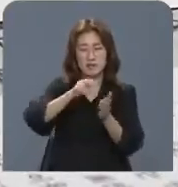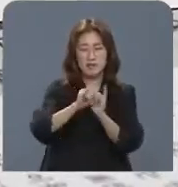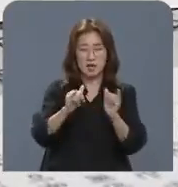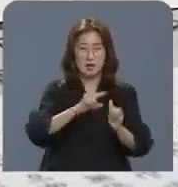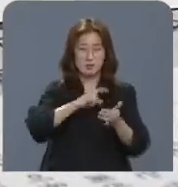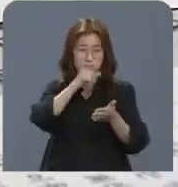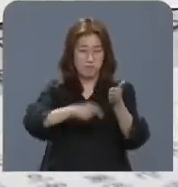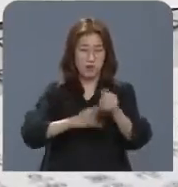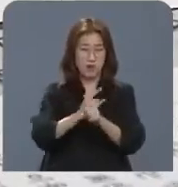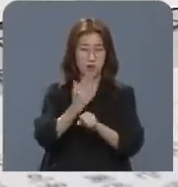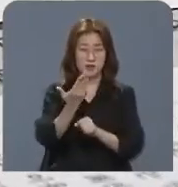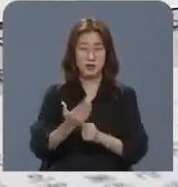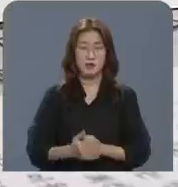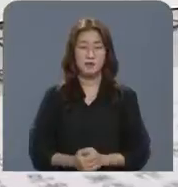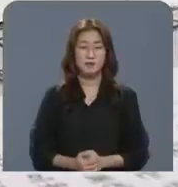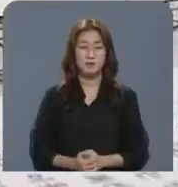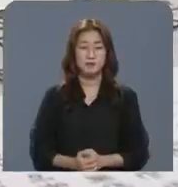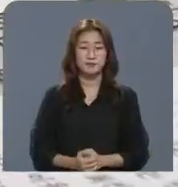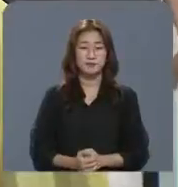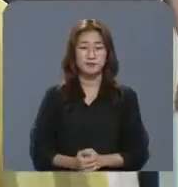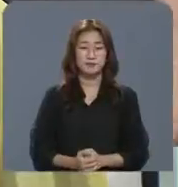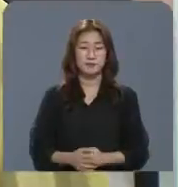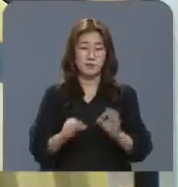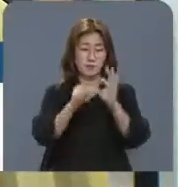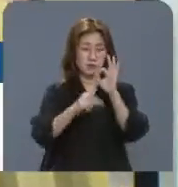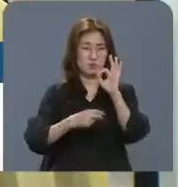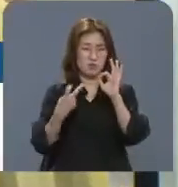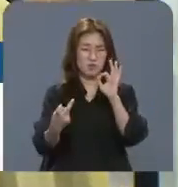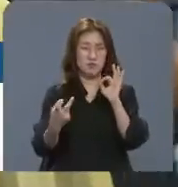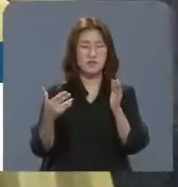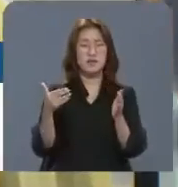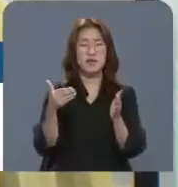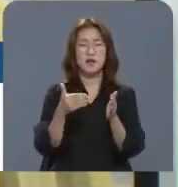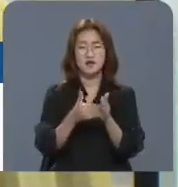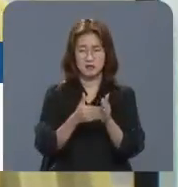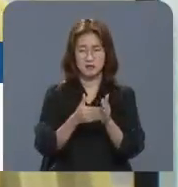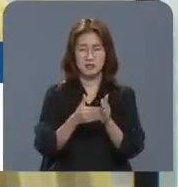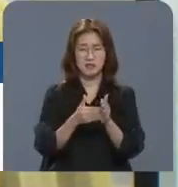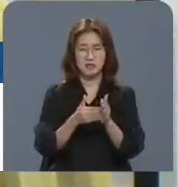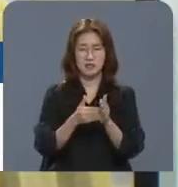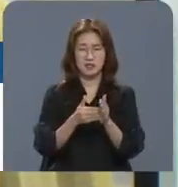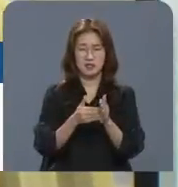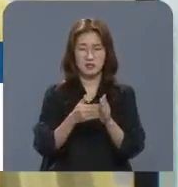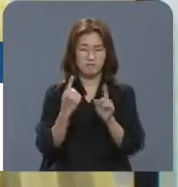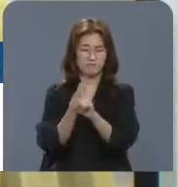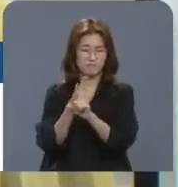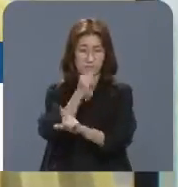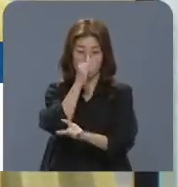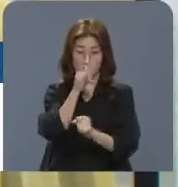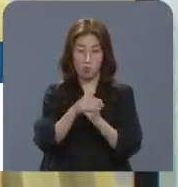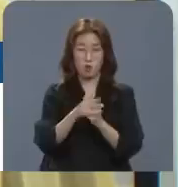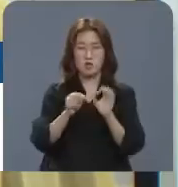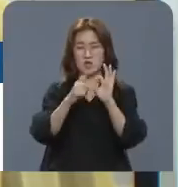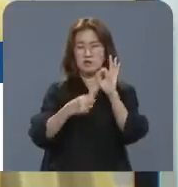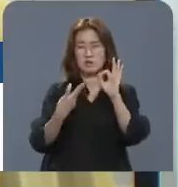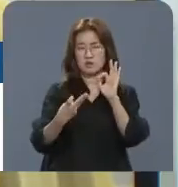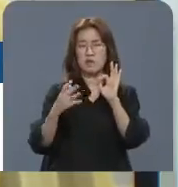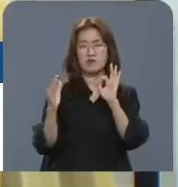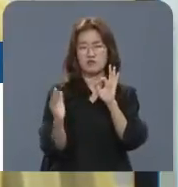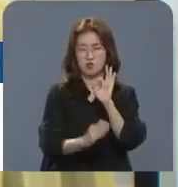명부를 작성하도록 했습니다. 10월 12일까지는 중점 계도하고 10월